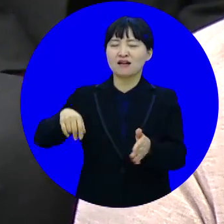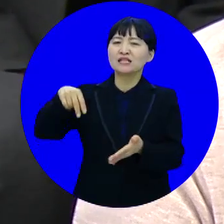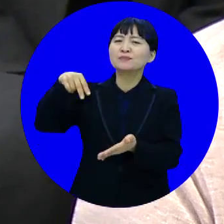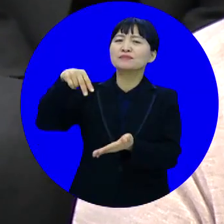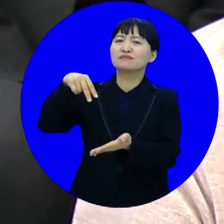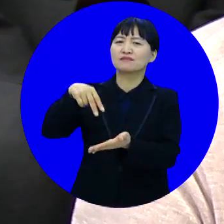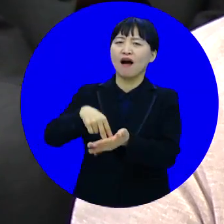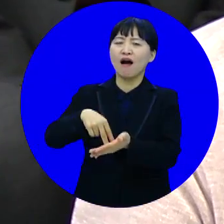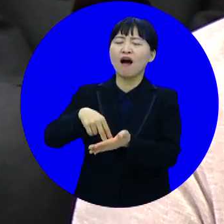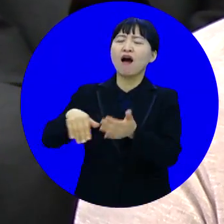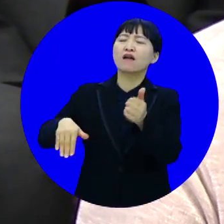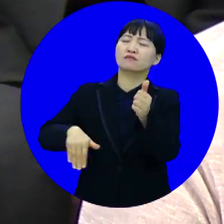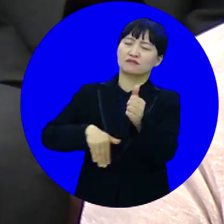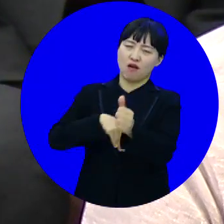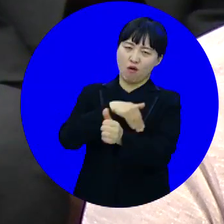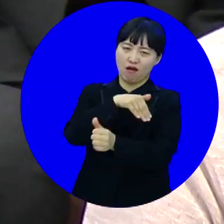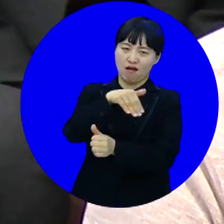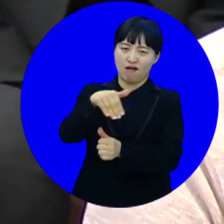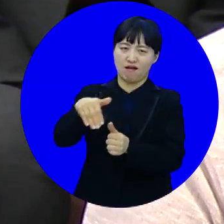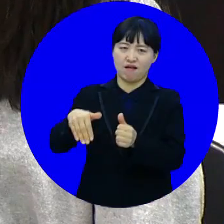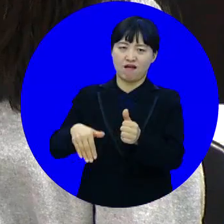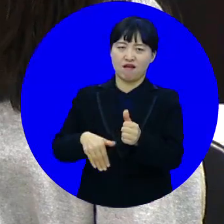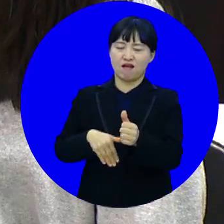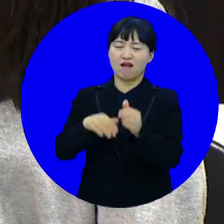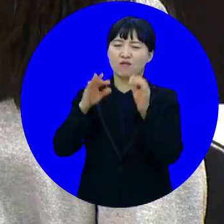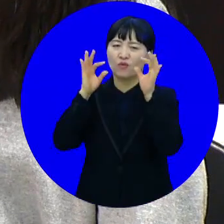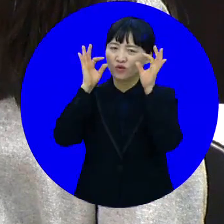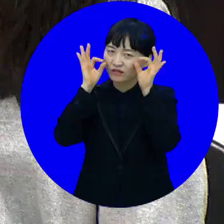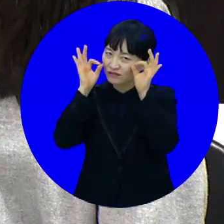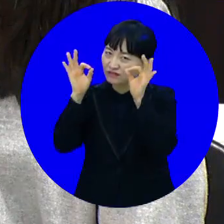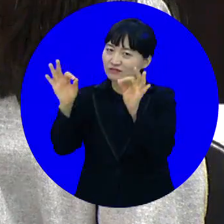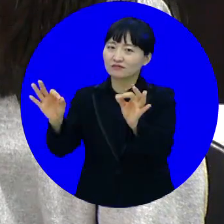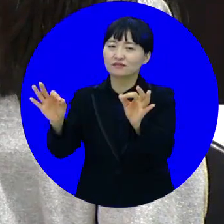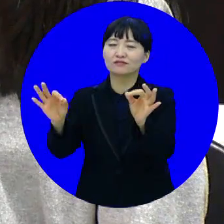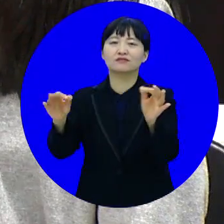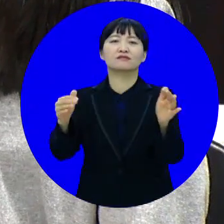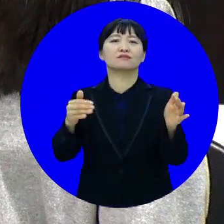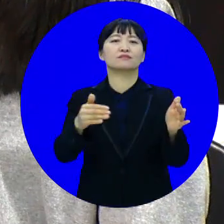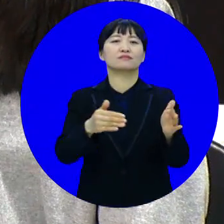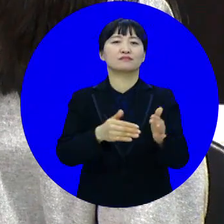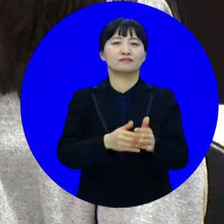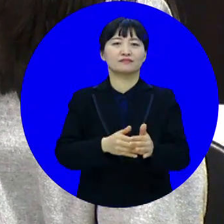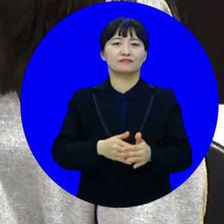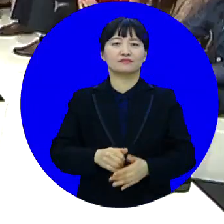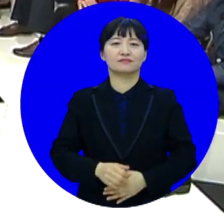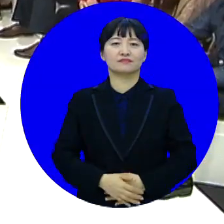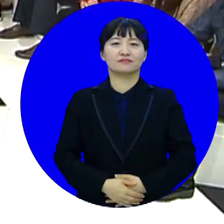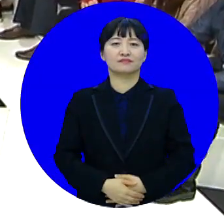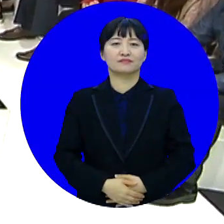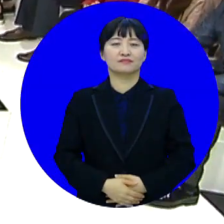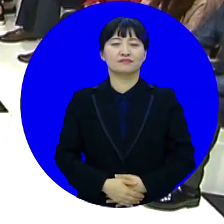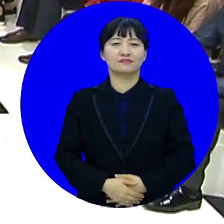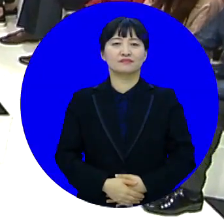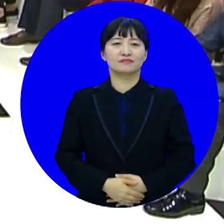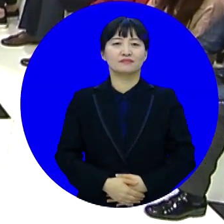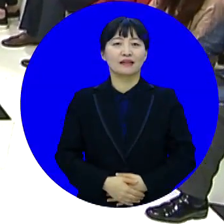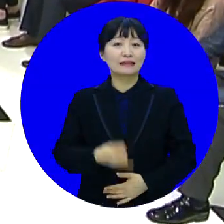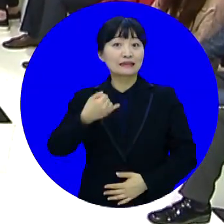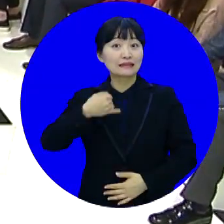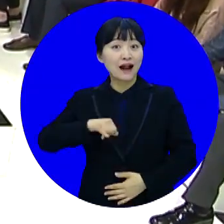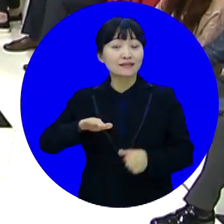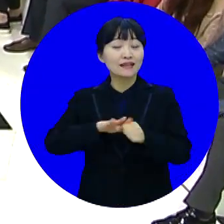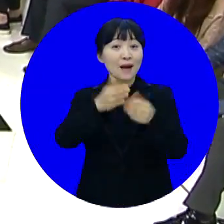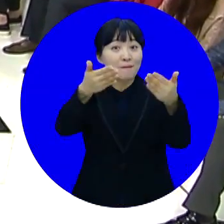할까요? 좀 객관적인 입장에서 이 지금 상황을 좀 보게 됐고요. 아, 선생님 진짜 예린이가 사랑받는 아이라는